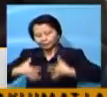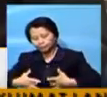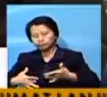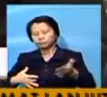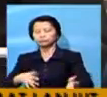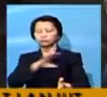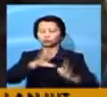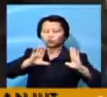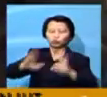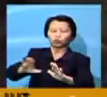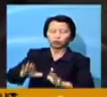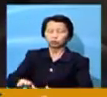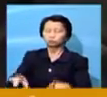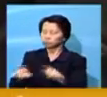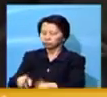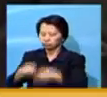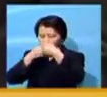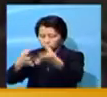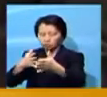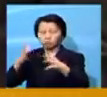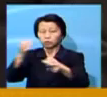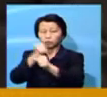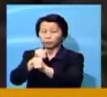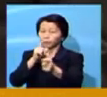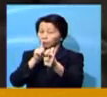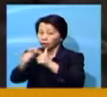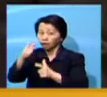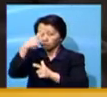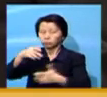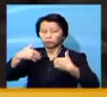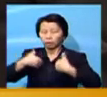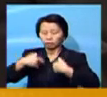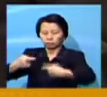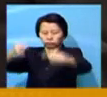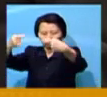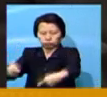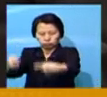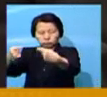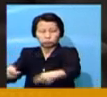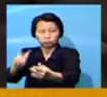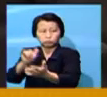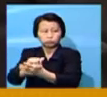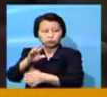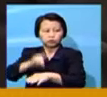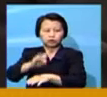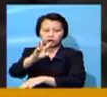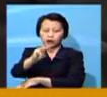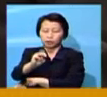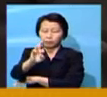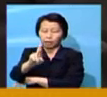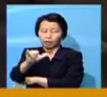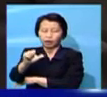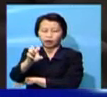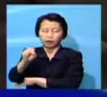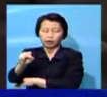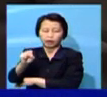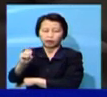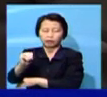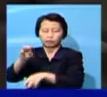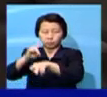keputusan itu turut memaklumkan telah mendapat kebenaran untuk mengadakan debat berkenaan di mrsm Sulan azlan